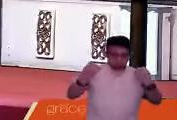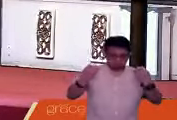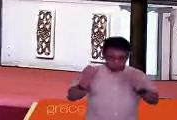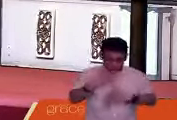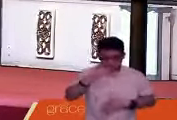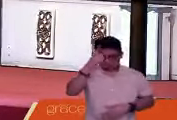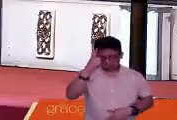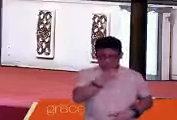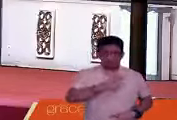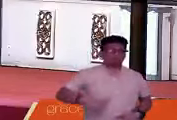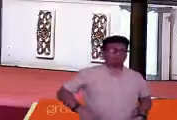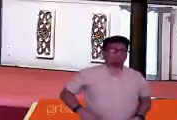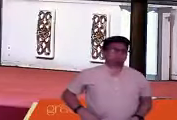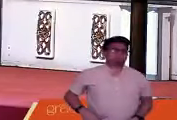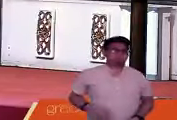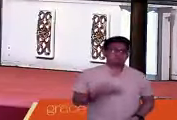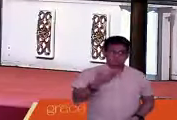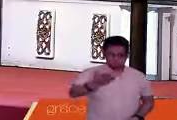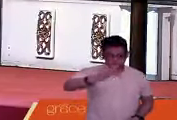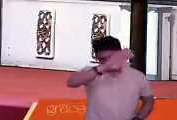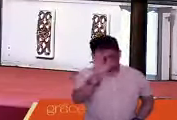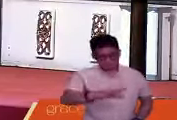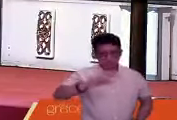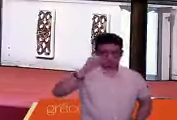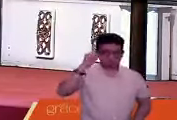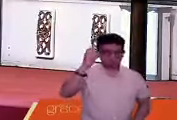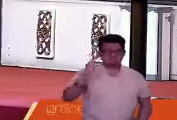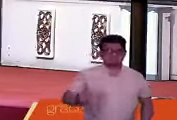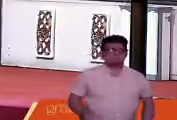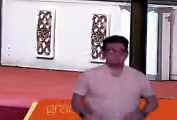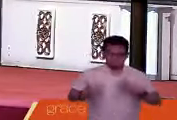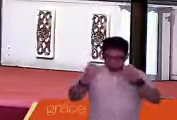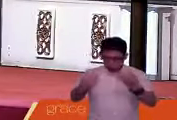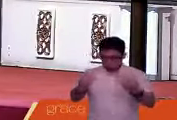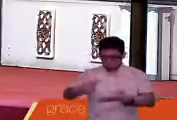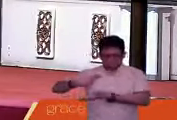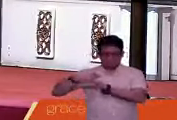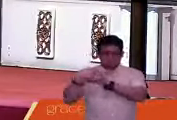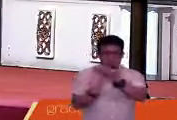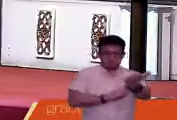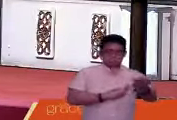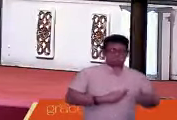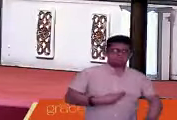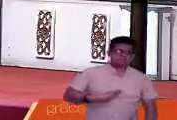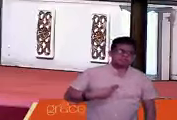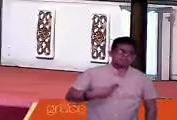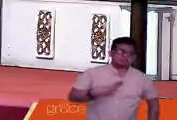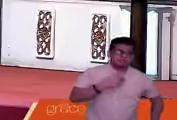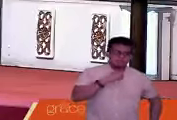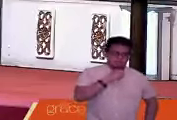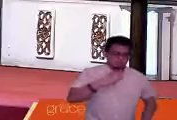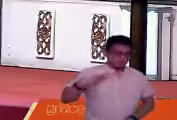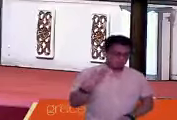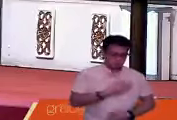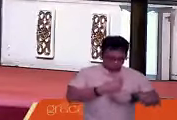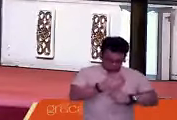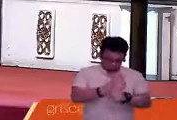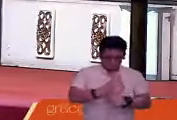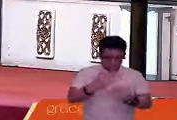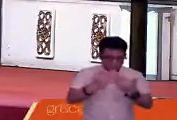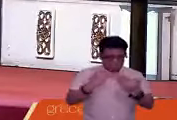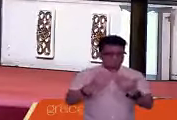kasabot, mga kaigsuunan. Kay kadaghan ka nato usahay, gihuna-huna nato o gisayon-sayon